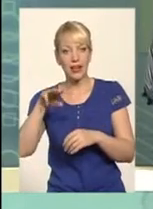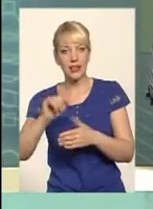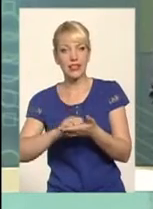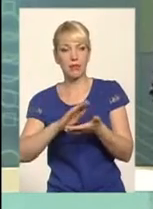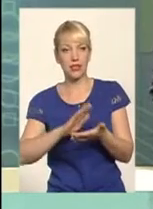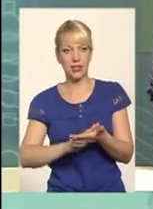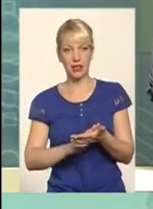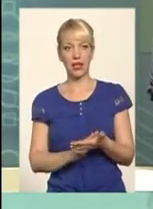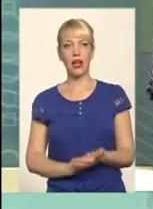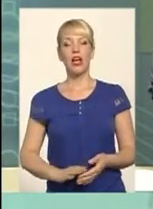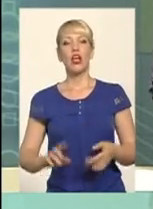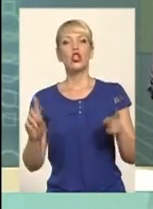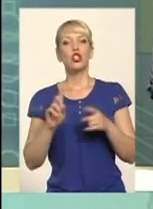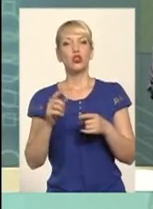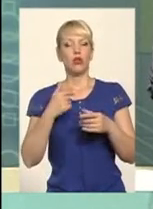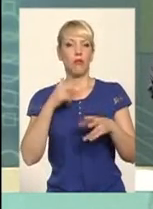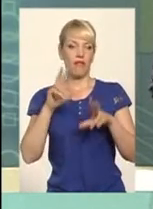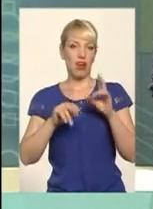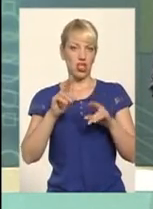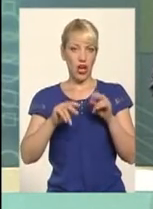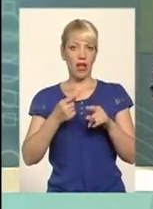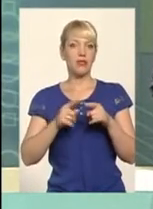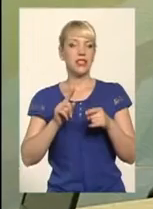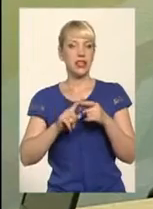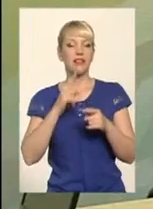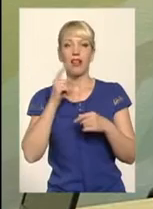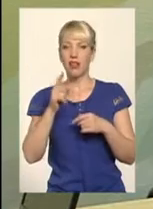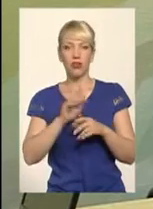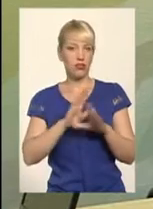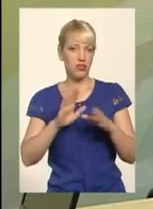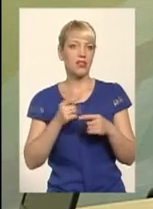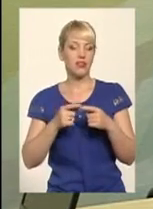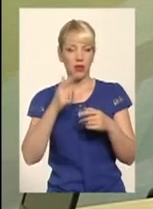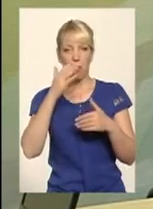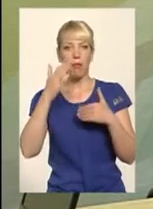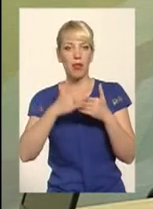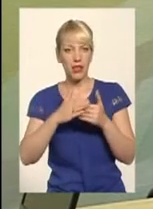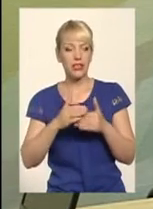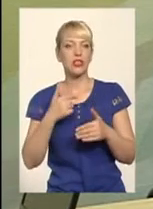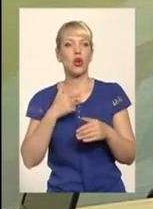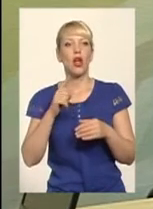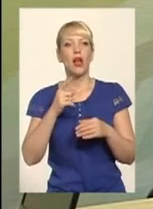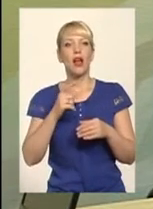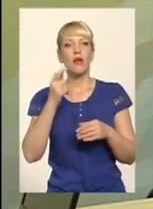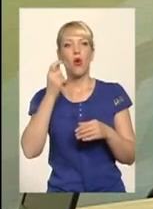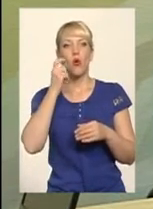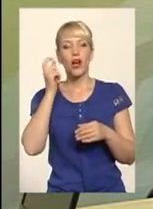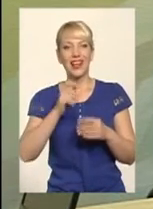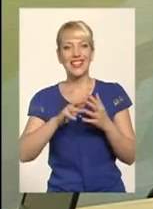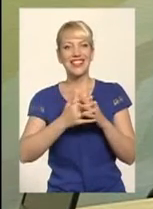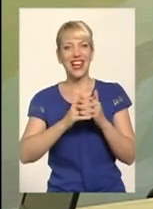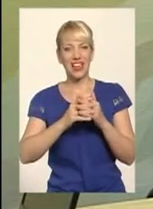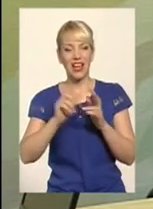все-таки стереотип. Більше, аніж правда. Сьогодні, я скажу, навіть європейські фермери бояться українських аграріїв, тому що, бачачи, який